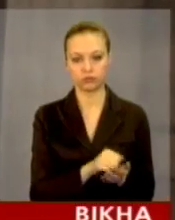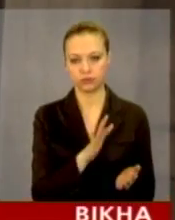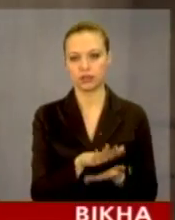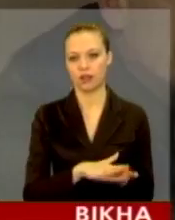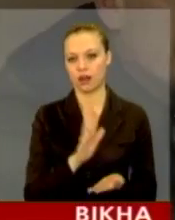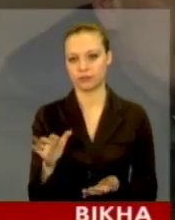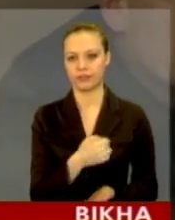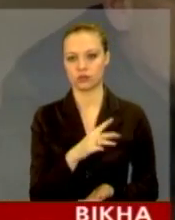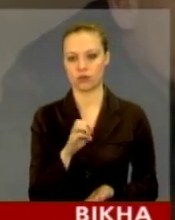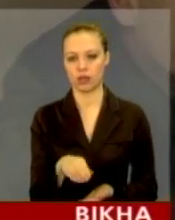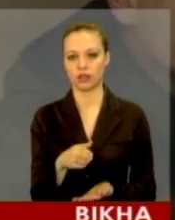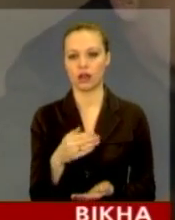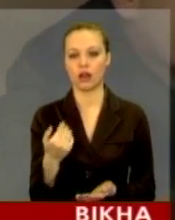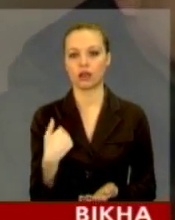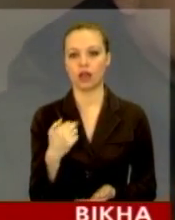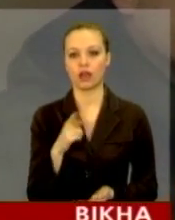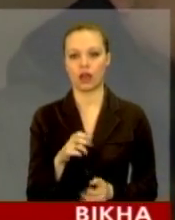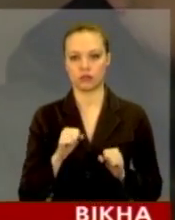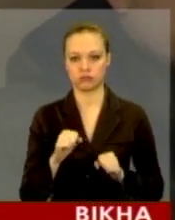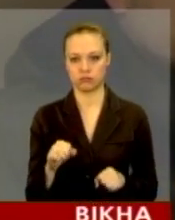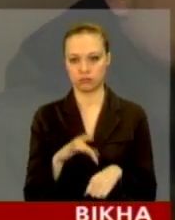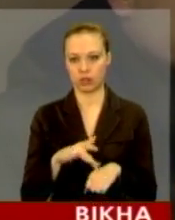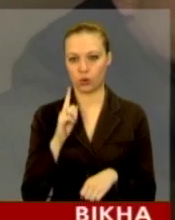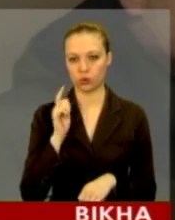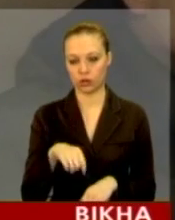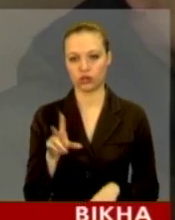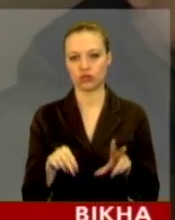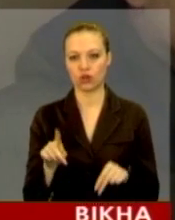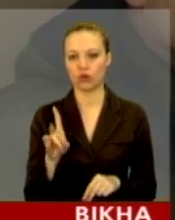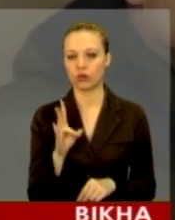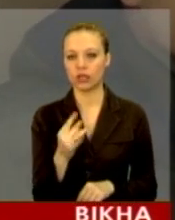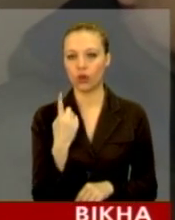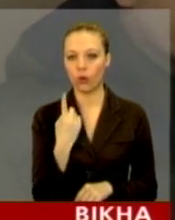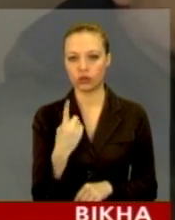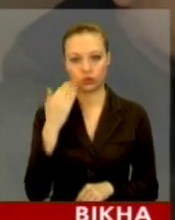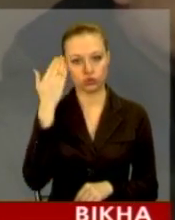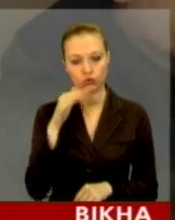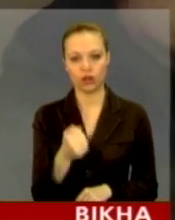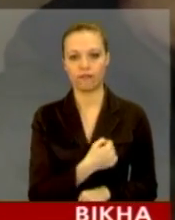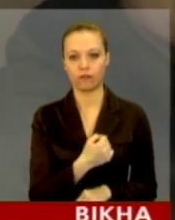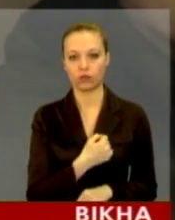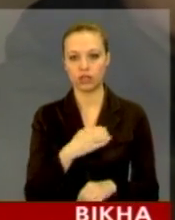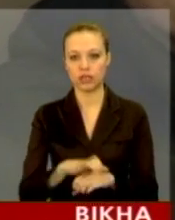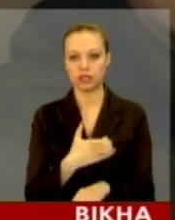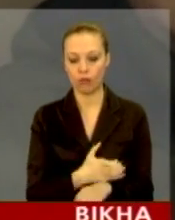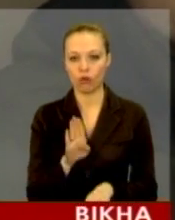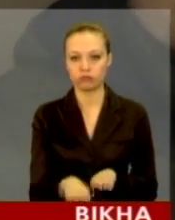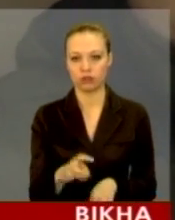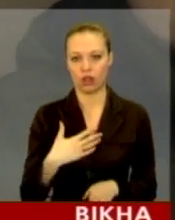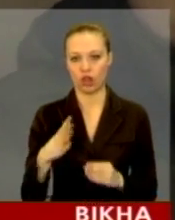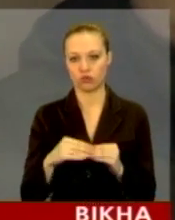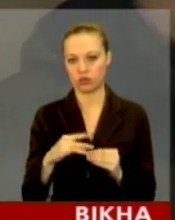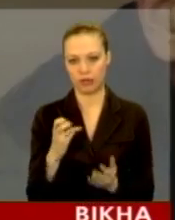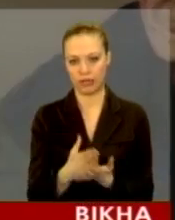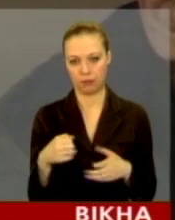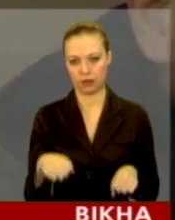у військомат. Я, як патріот України, вважаю, що ні один чужий воєнний сапог топтатися по нашій землі просто